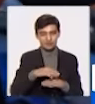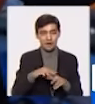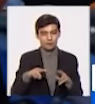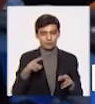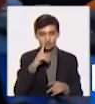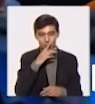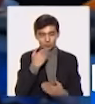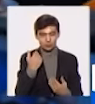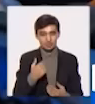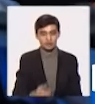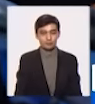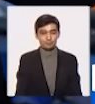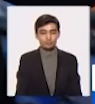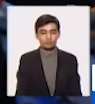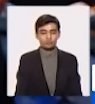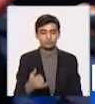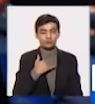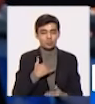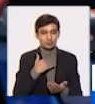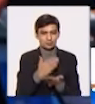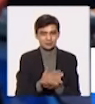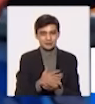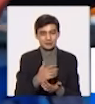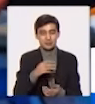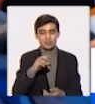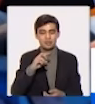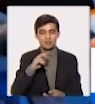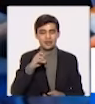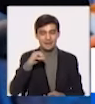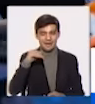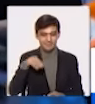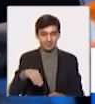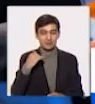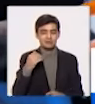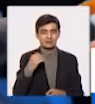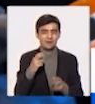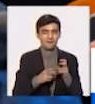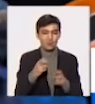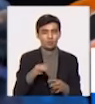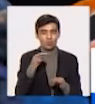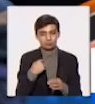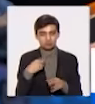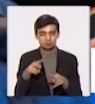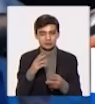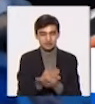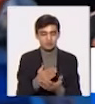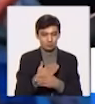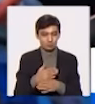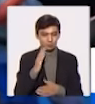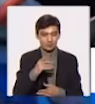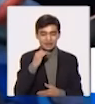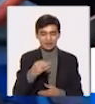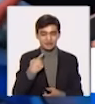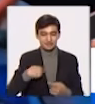сияқты. Бізде қажетті мұнай мен мұнай өңдеу зауыттарын қазір қамтамасыз етіп отырмыз. Мен жаңа айттым осы